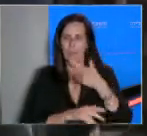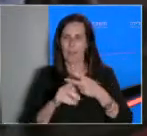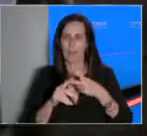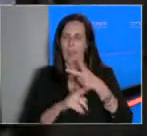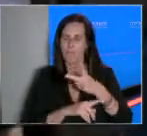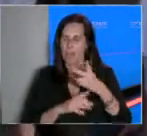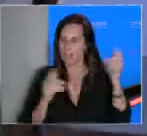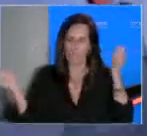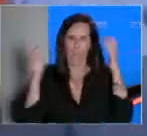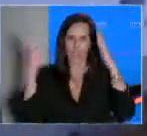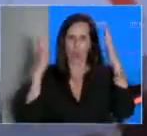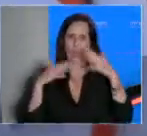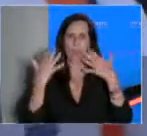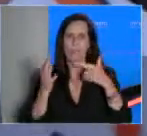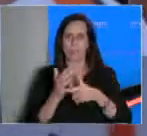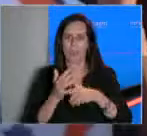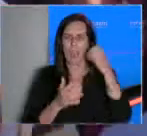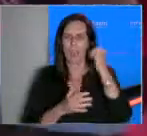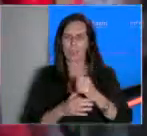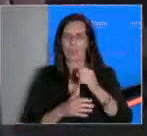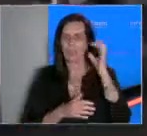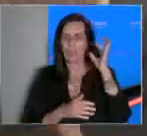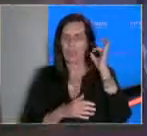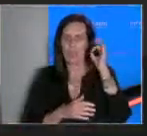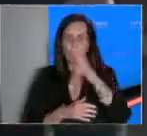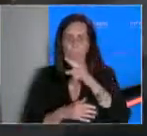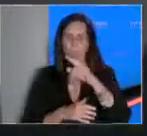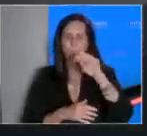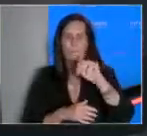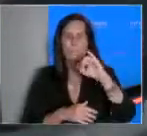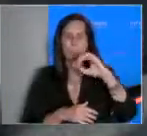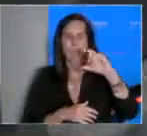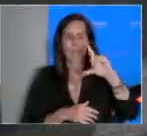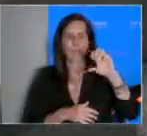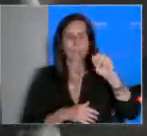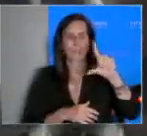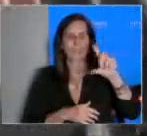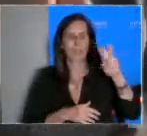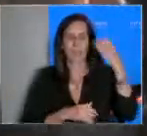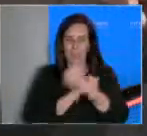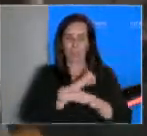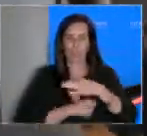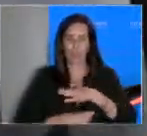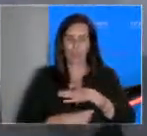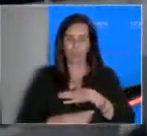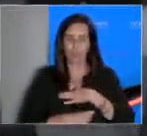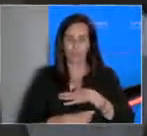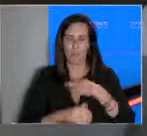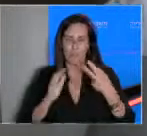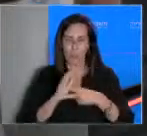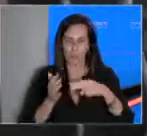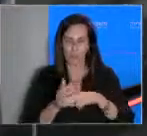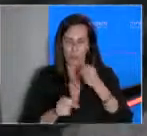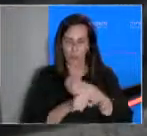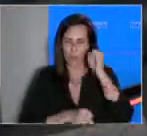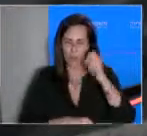שהיא טלטלה מאוד רצינית עם הסיפור של הרצח של מיכל סלע, אוקיי? נכון. מיכל סלע הייתה סטודנטית שלי, אוקיי? בתוכנית